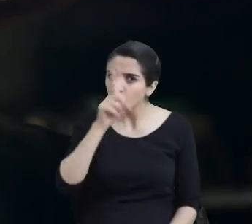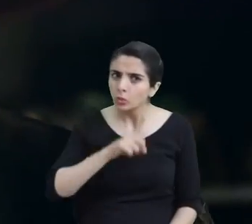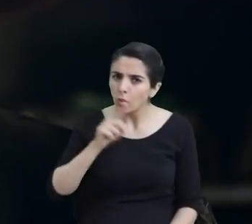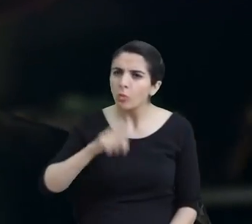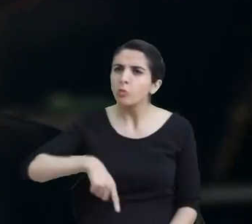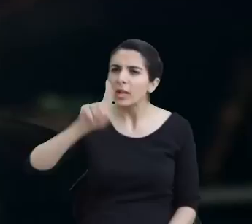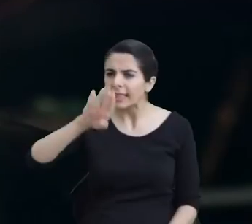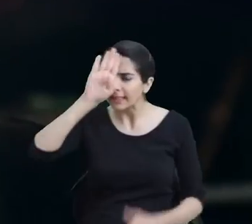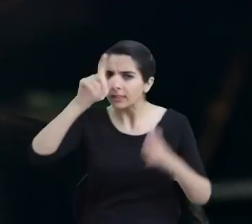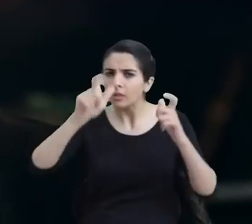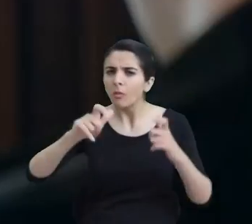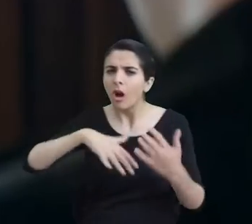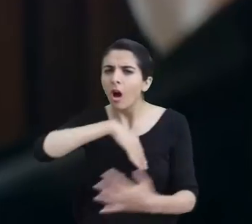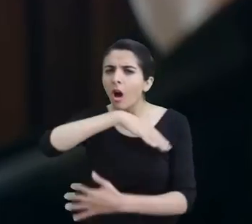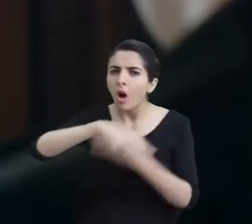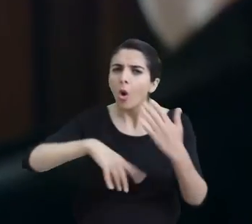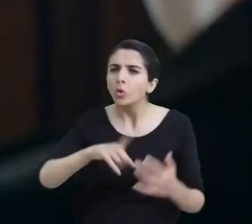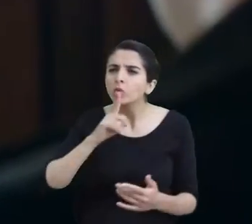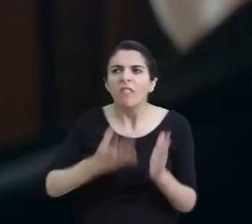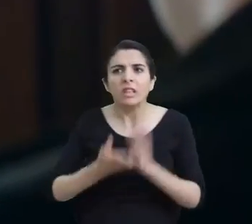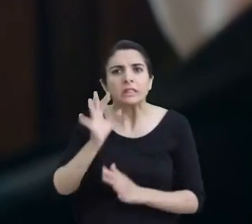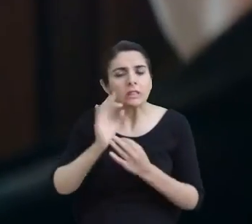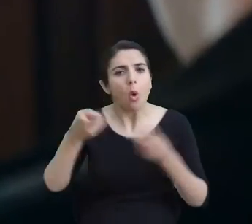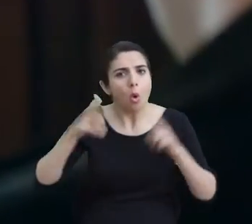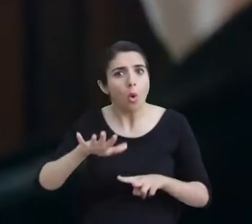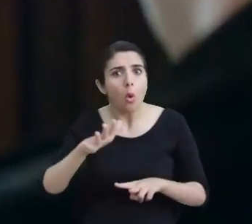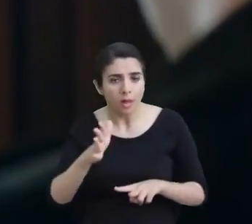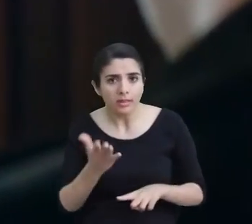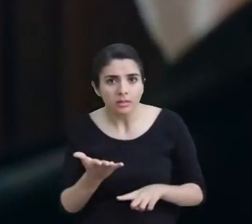Senin yüzünden bugün İstanbul'da yüzlerce kişi ölebilirdi.